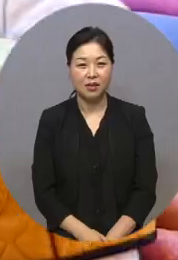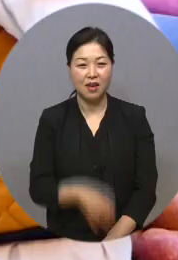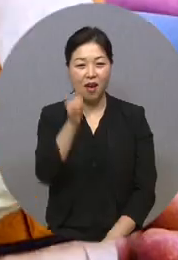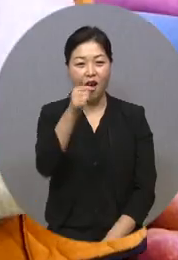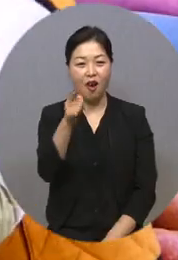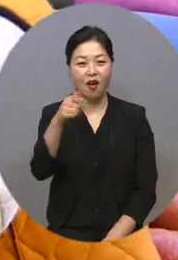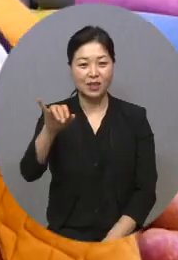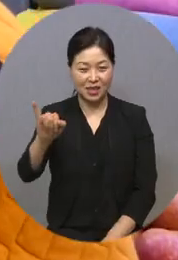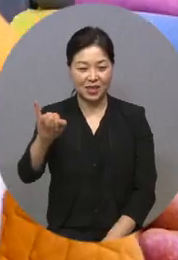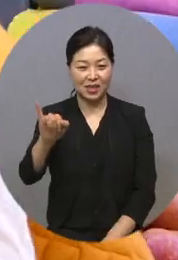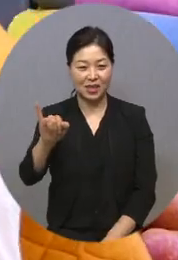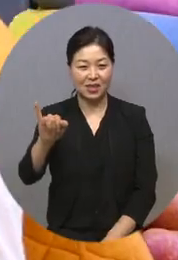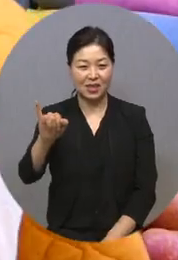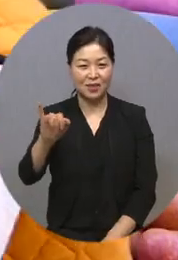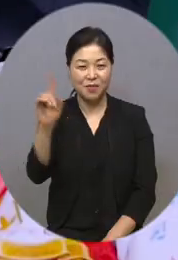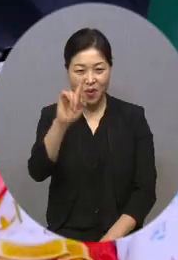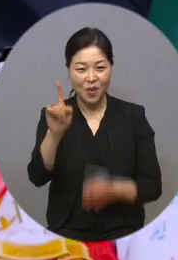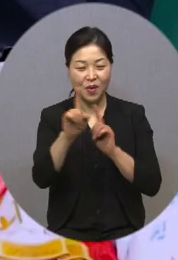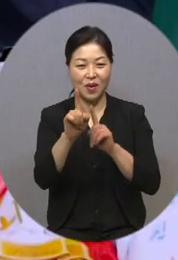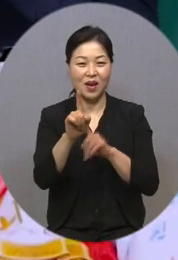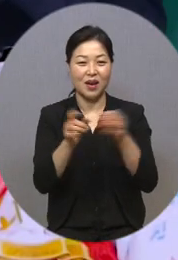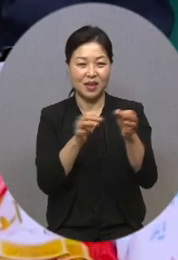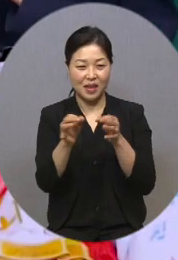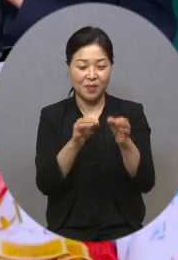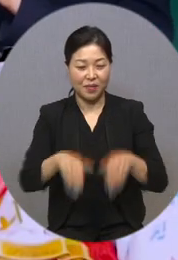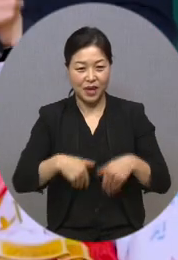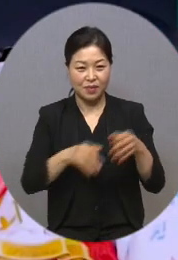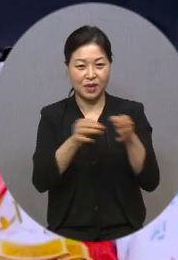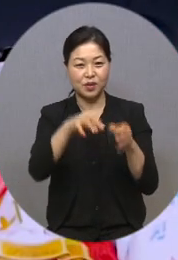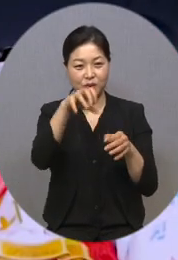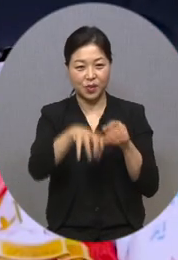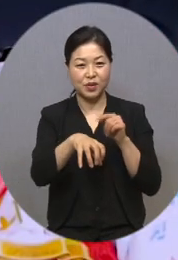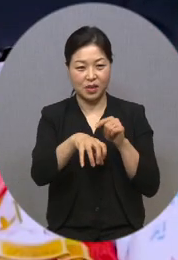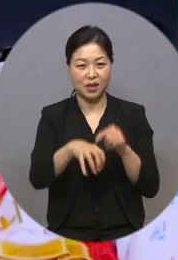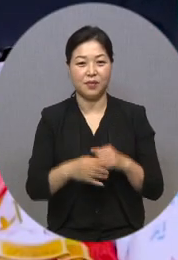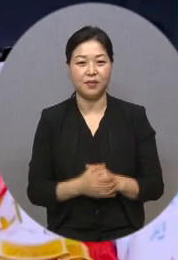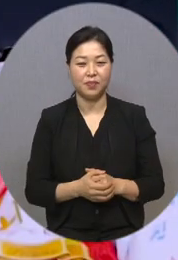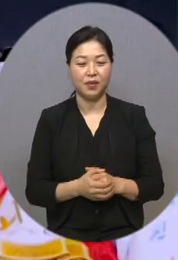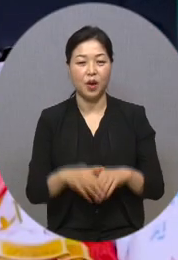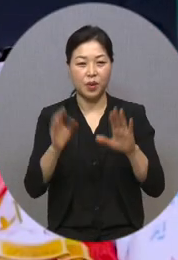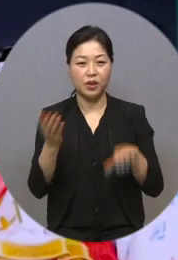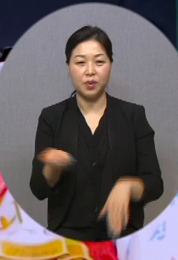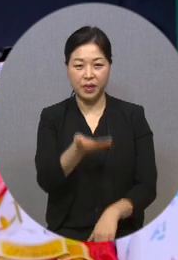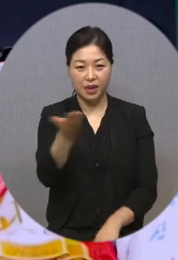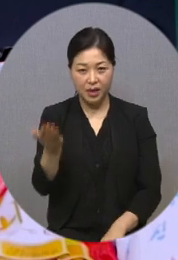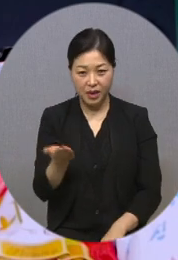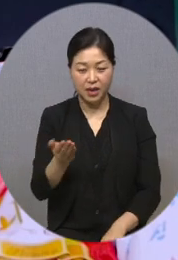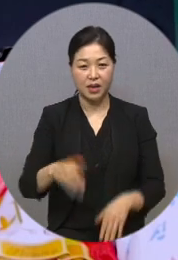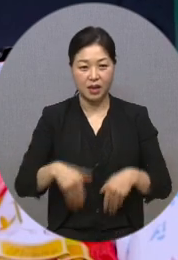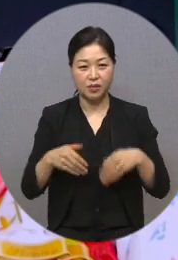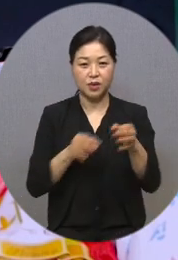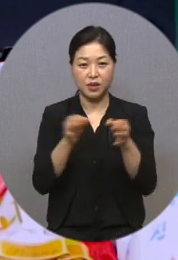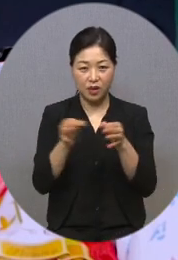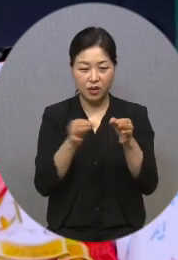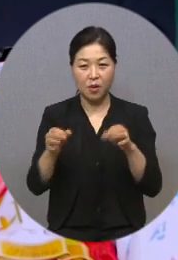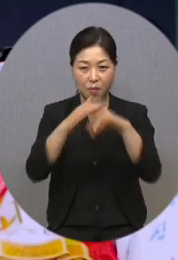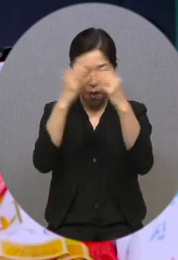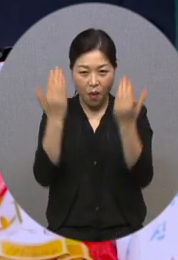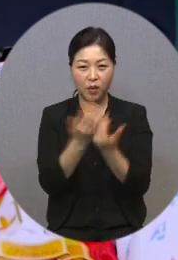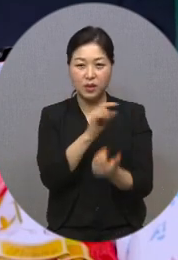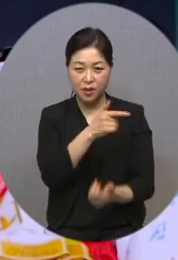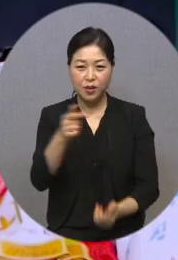하니 궁금하면 남도장터에서. 자 그럼 저희가요 오늘 이제 이렇게 여러분들에게 남도장터 모든